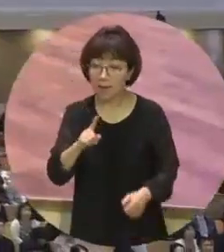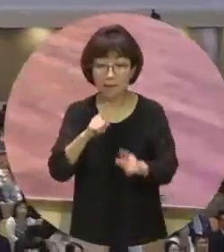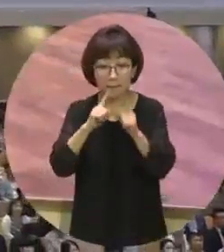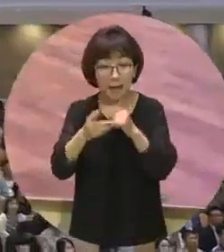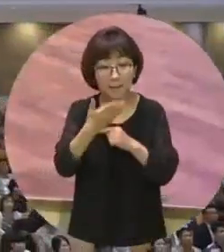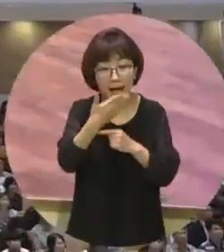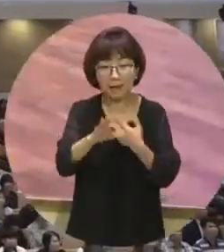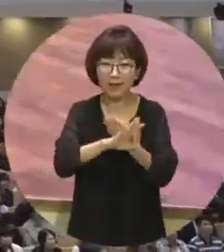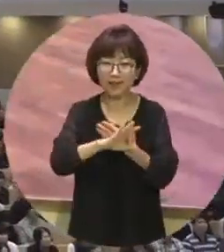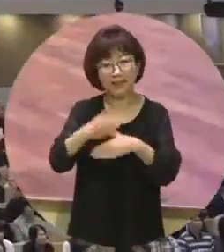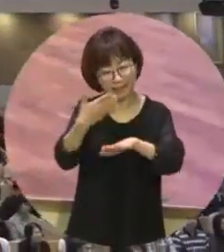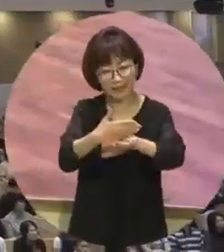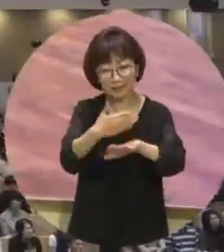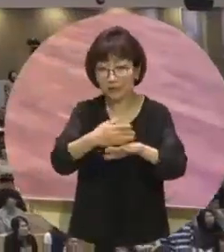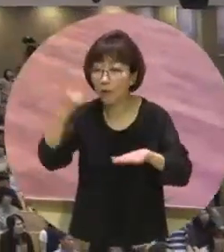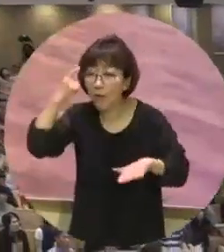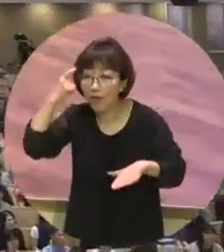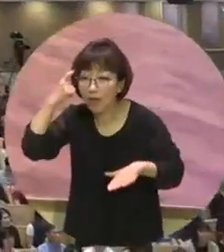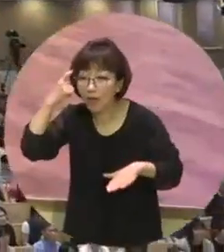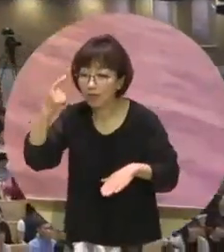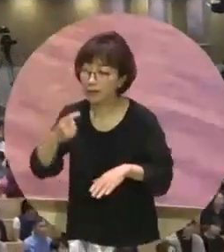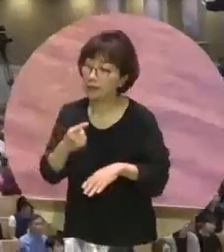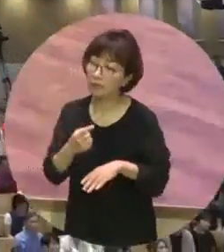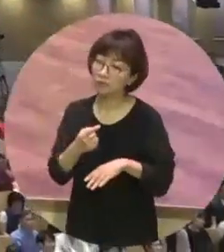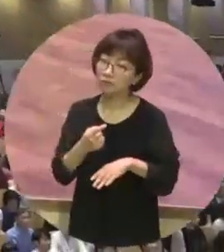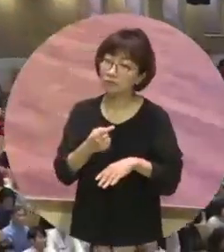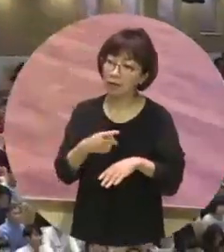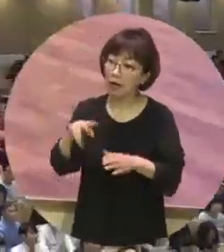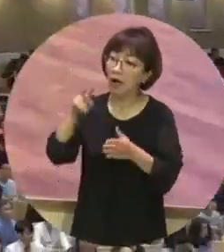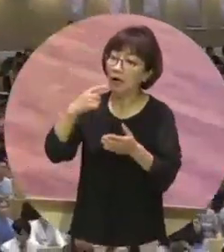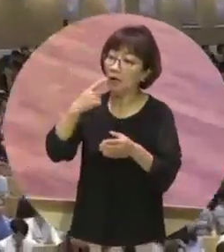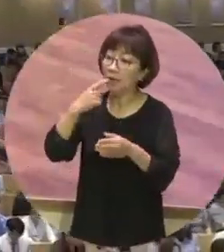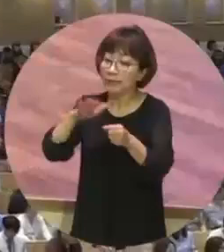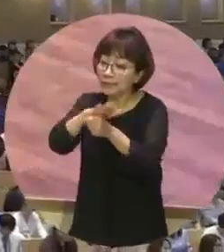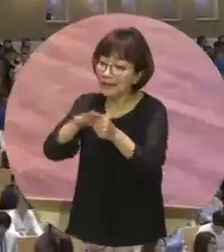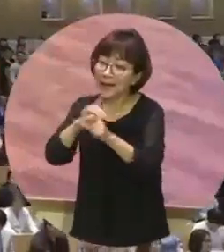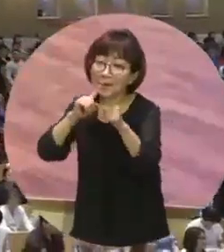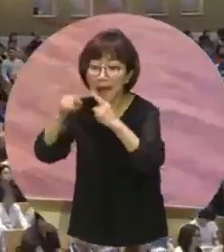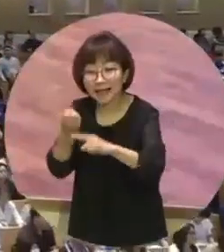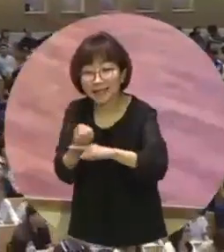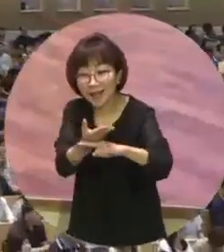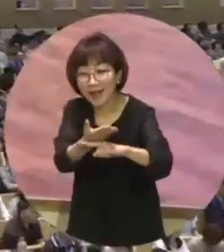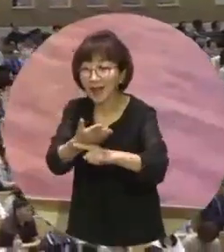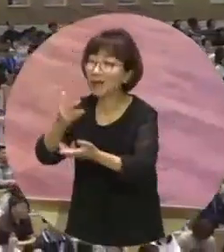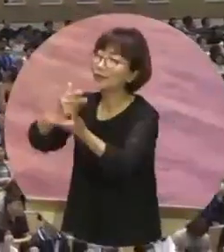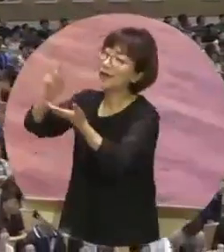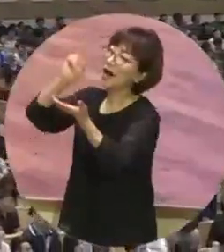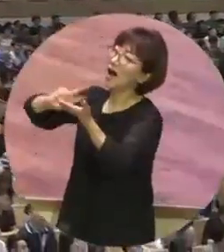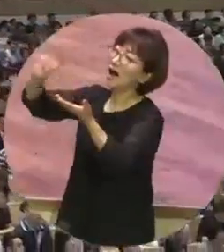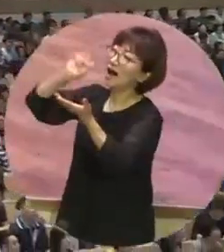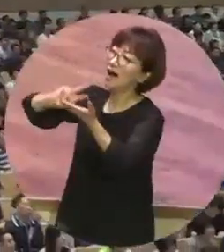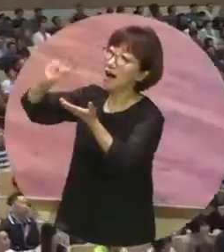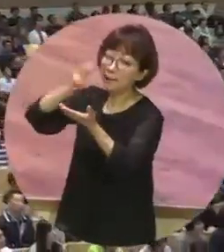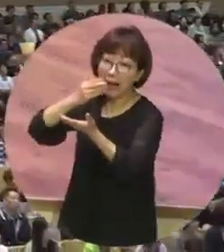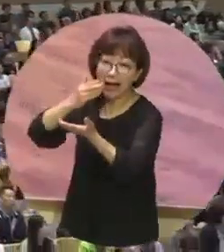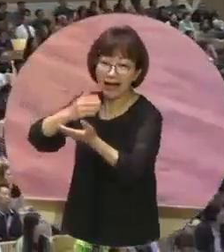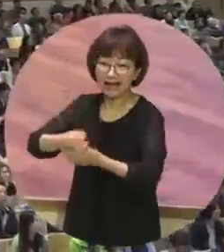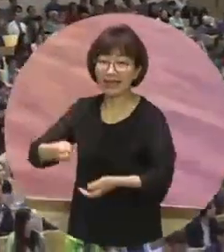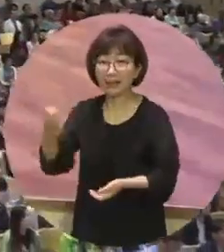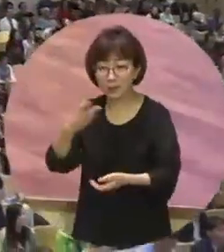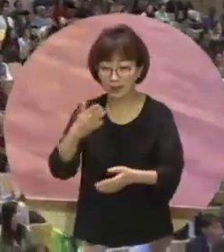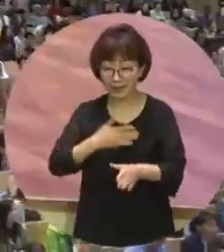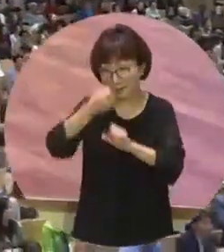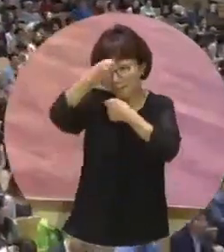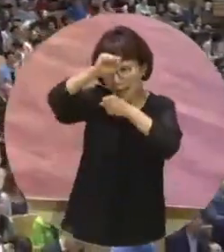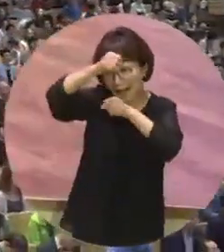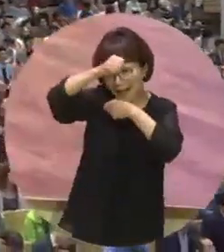있다면 그것이 바로 감사입니다. 그 입으로 사랑의 말을 할 수 있고 주님을 찬송할 수 있기 때문일까요? 내